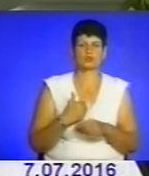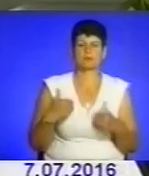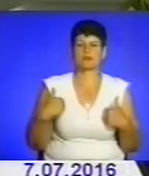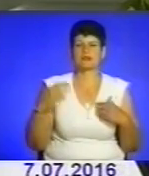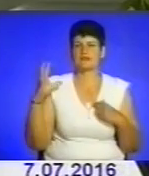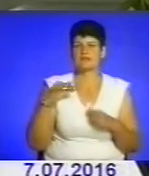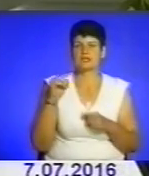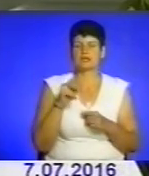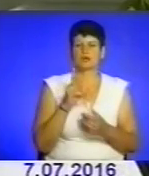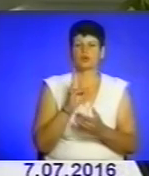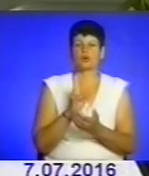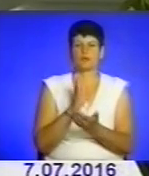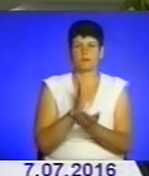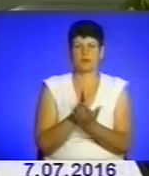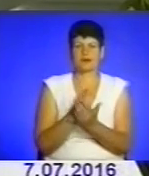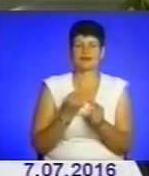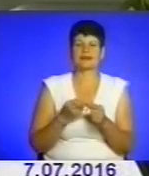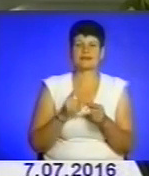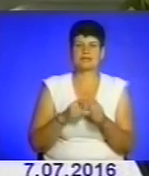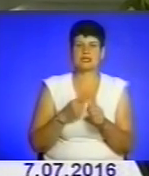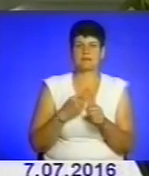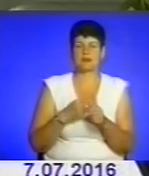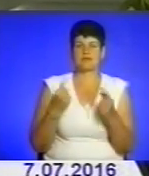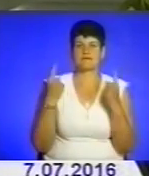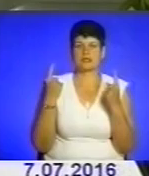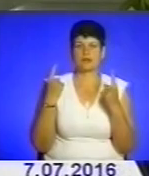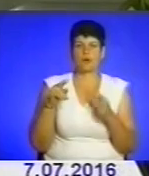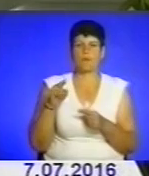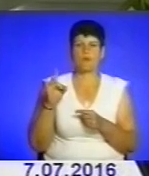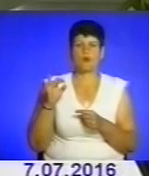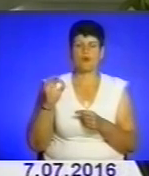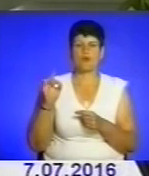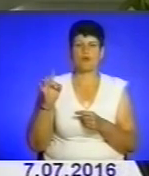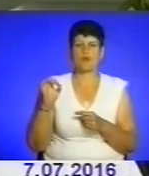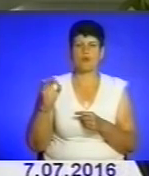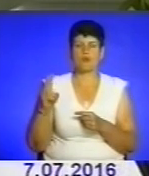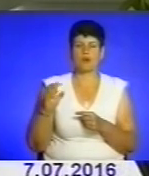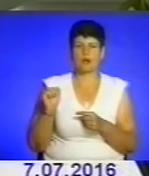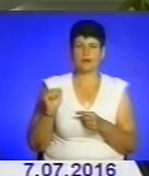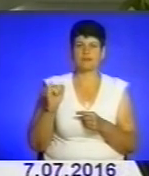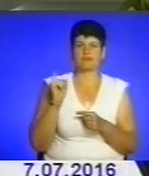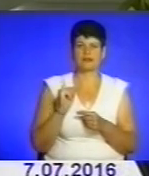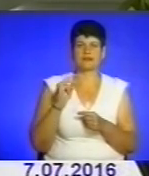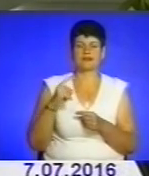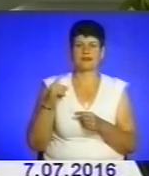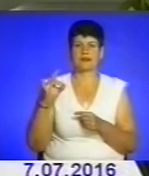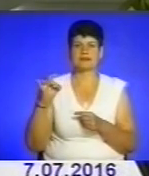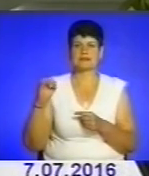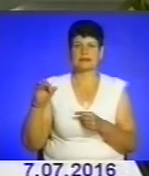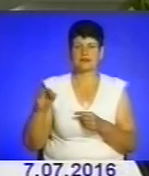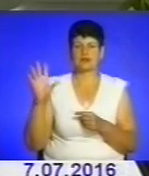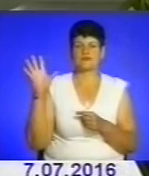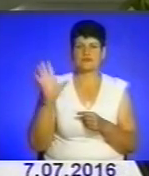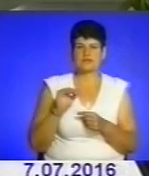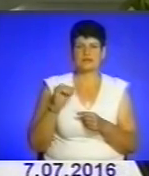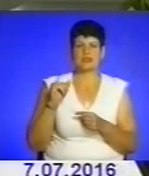тих, хто носить ім'я цього великого пророка і Предтечі Христового Івана Хрестителя. Всіх Іванів